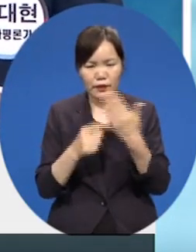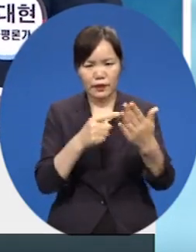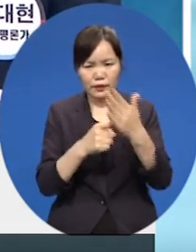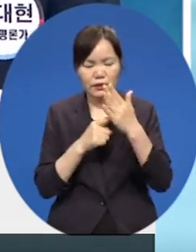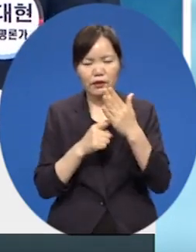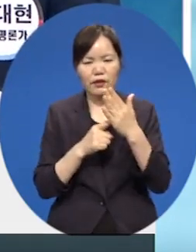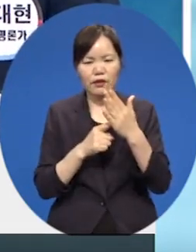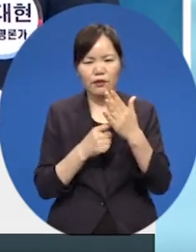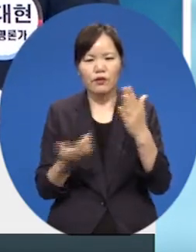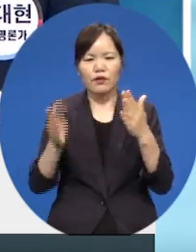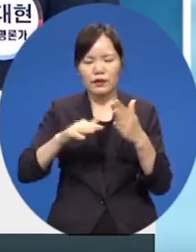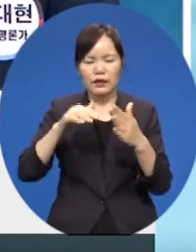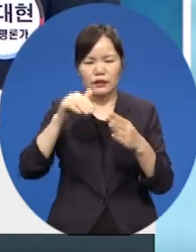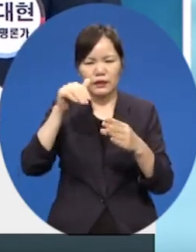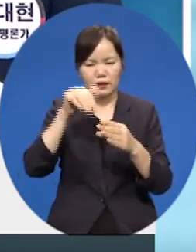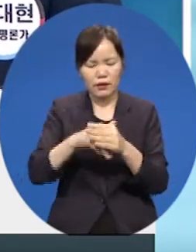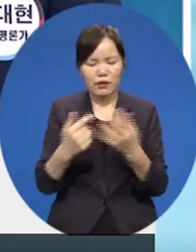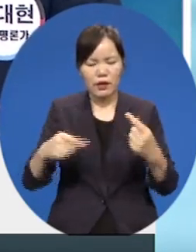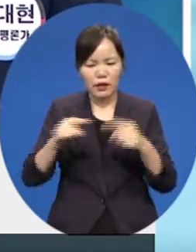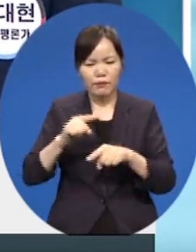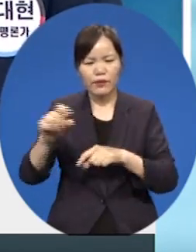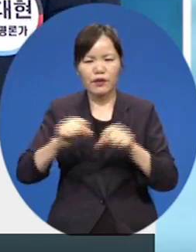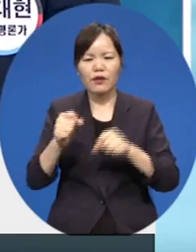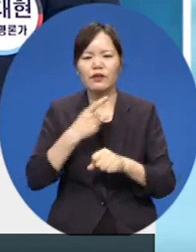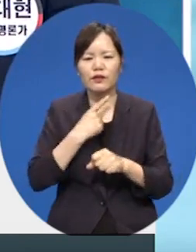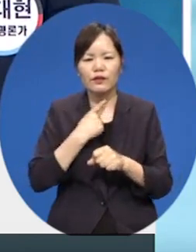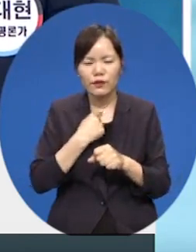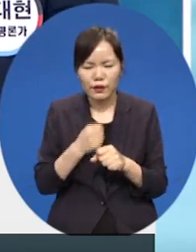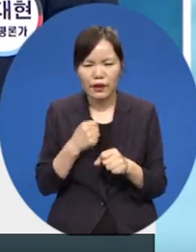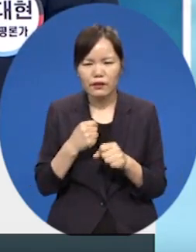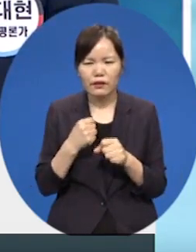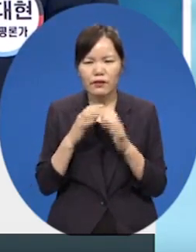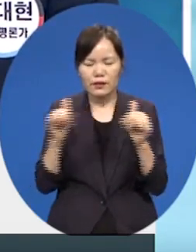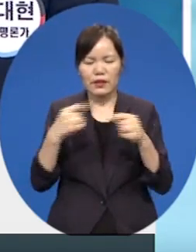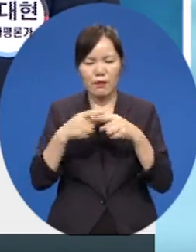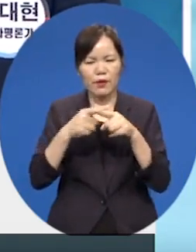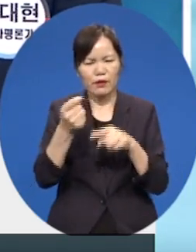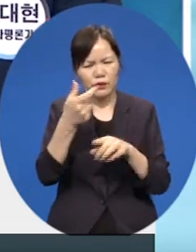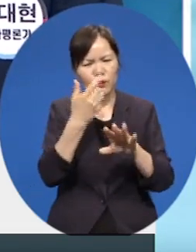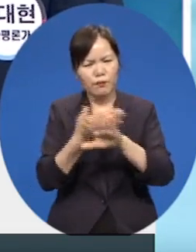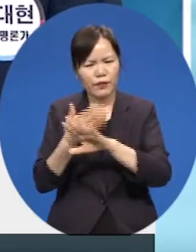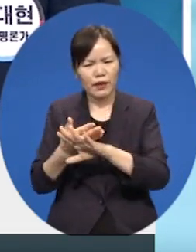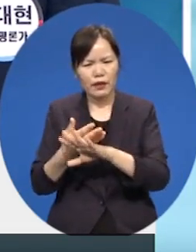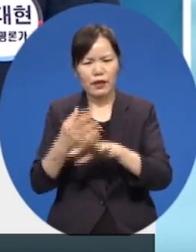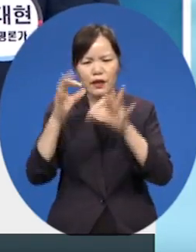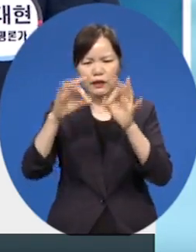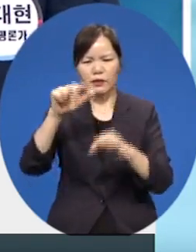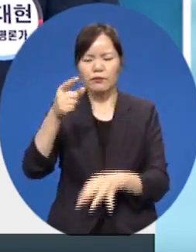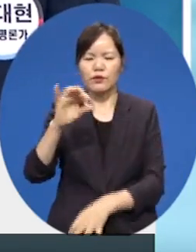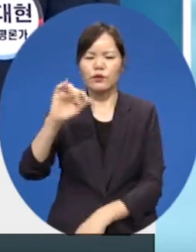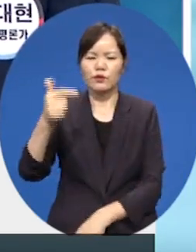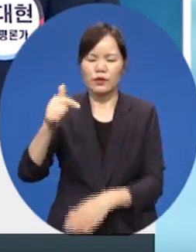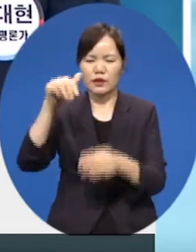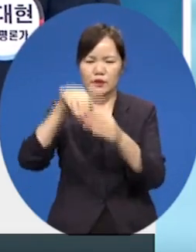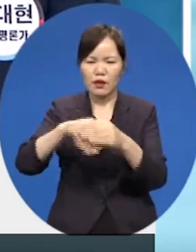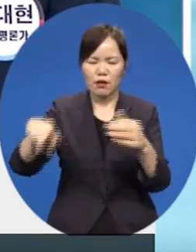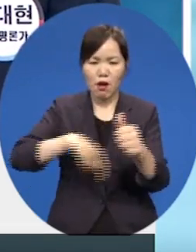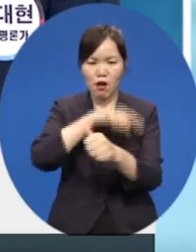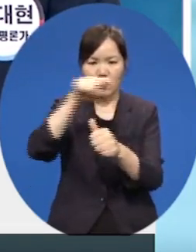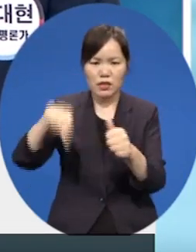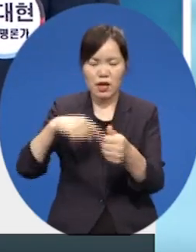치렀던 분들의 평가는 조금 약간 다른데 이를테면 김종인은 선거 판세의 전문가다.